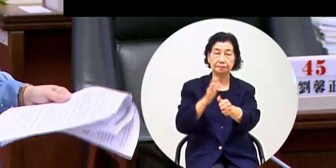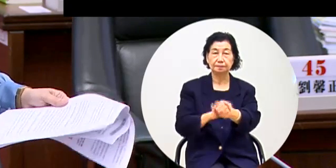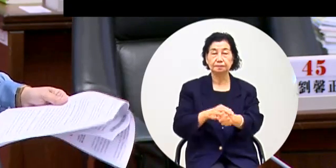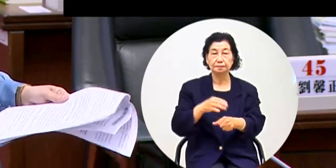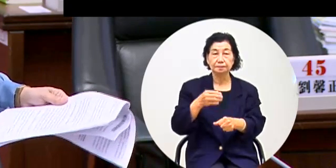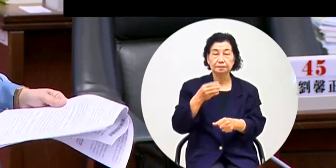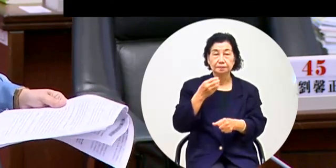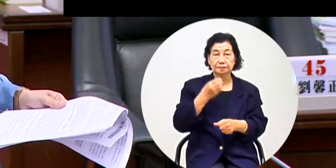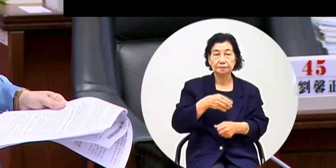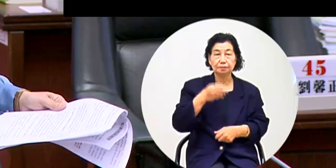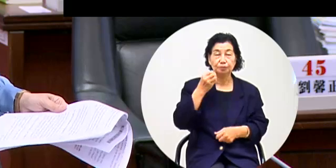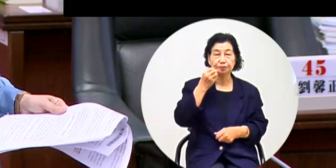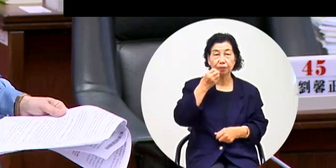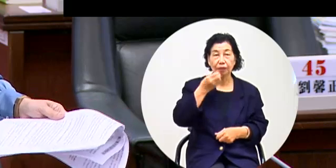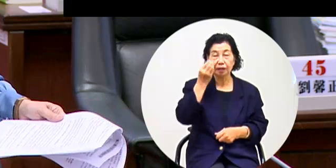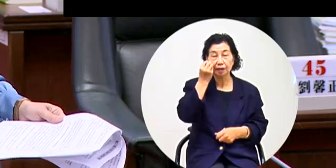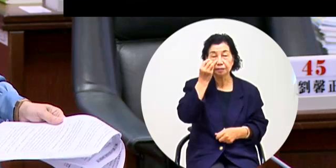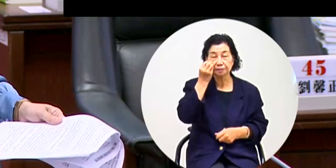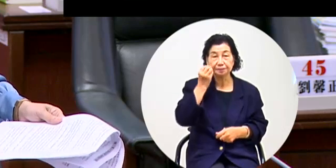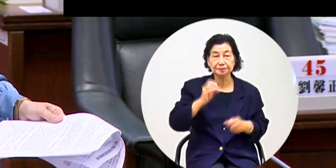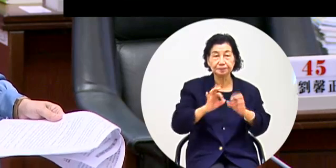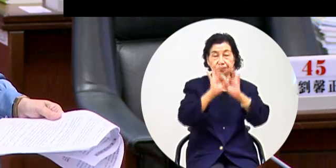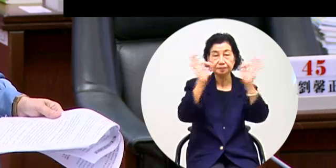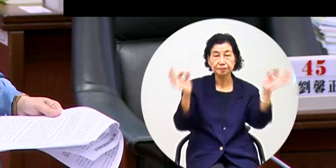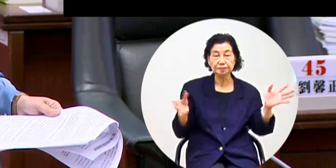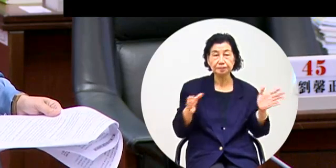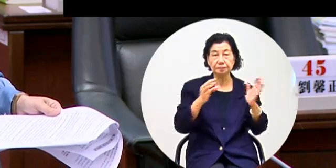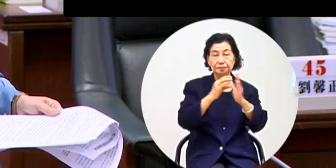泉区啊被列为在国土保育区内，